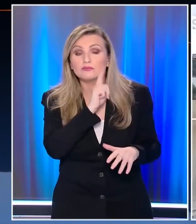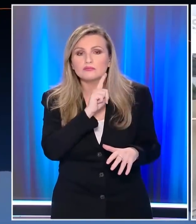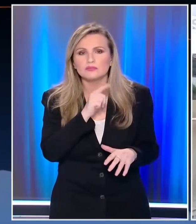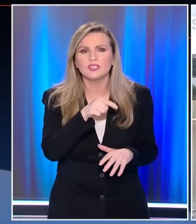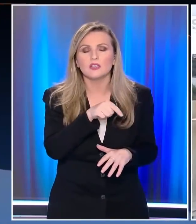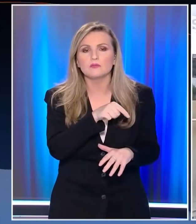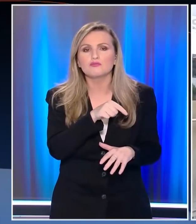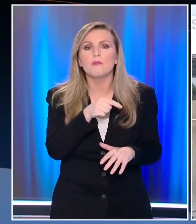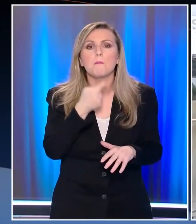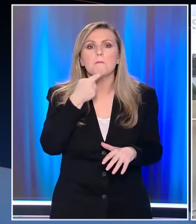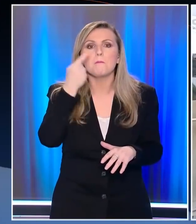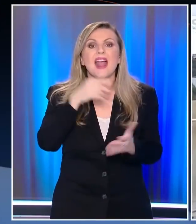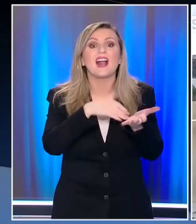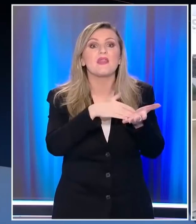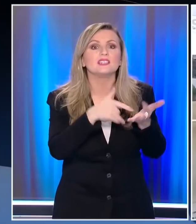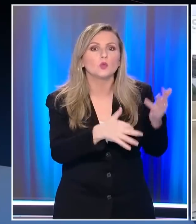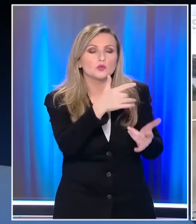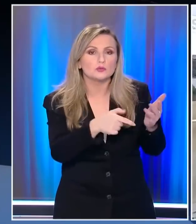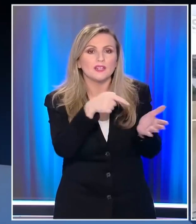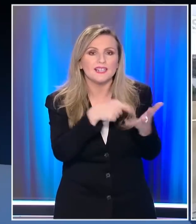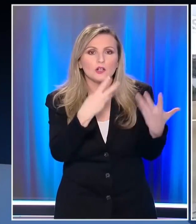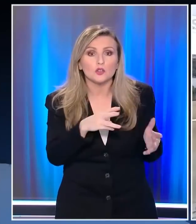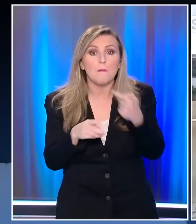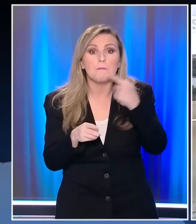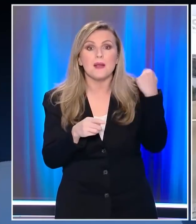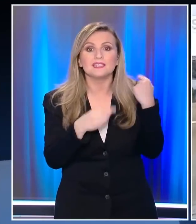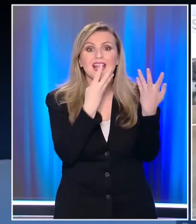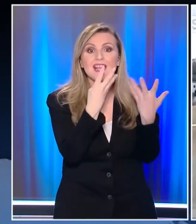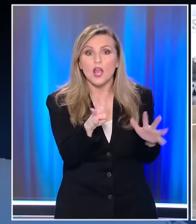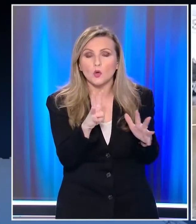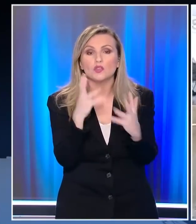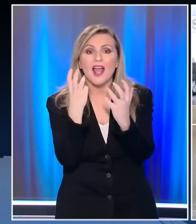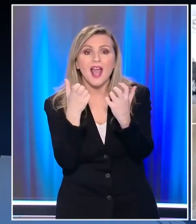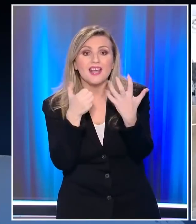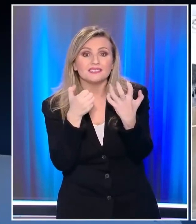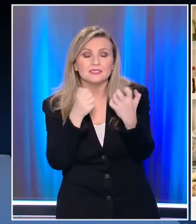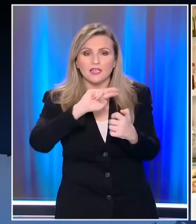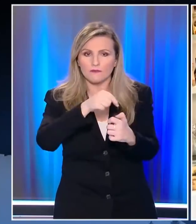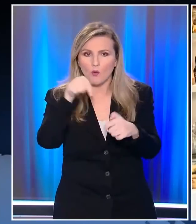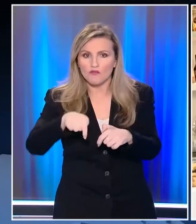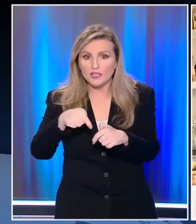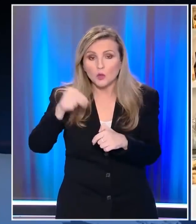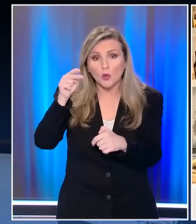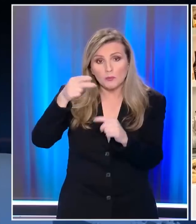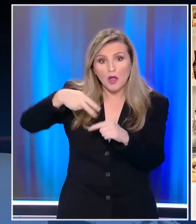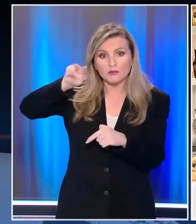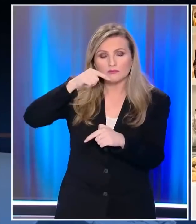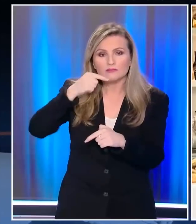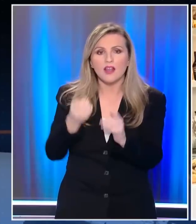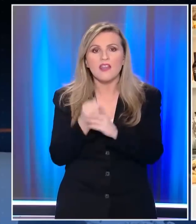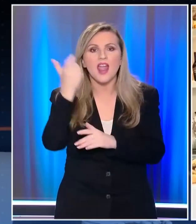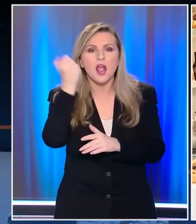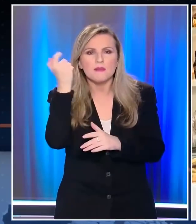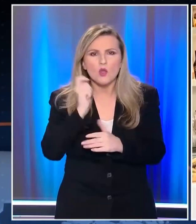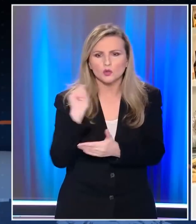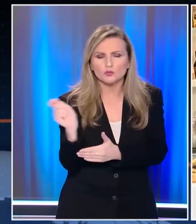Πέρυσι. Είναι καθαριστικός. Ναι. Την ίδια εποχή πέρσι ήταν 960 ευρώ. Η νέα επιδότηση που ανακοίνωσε η